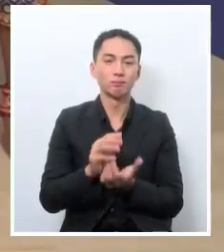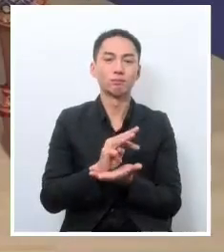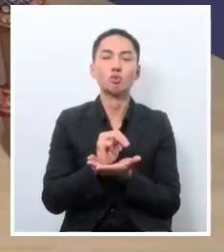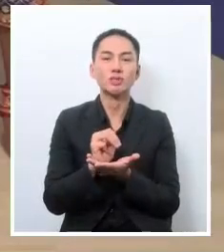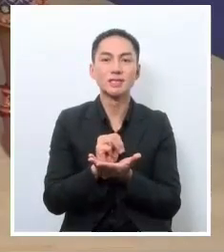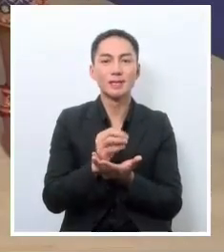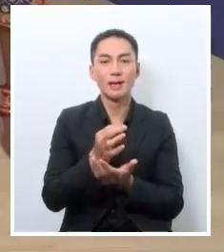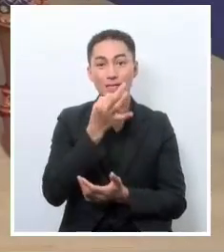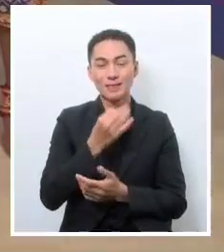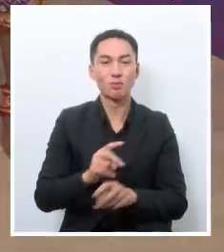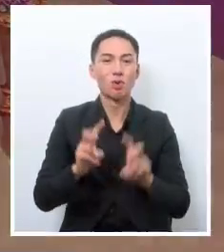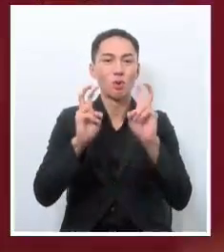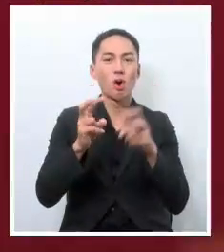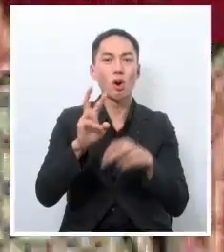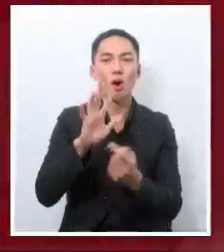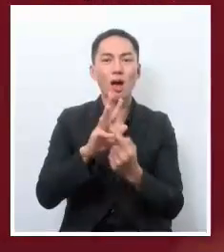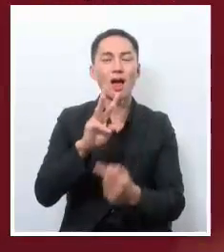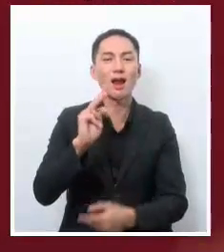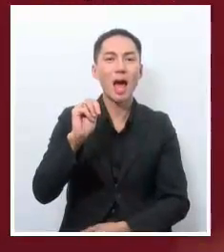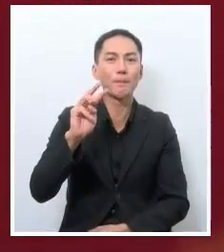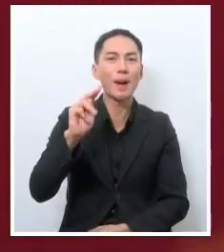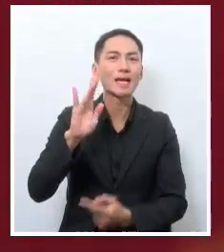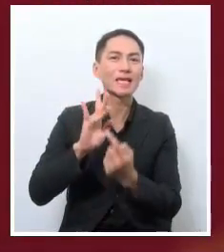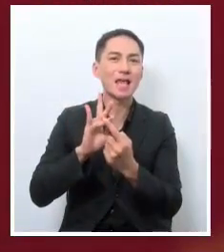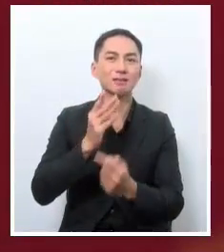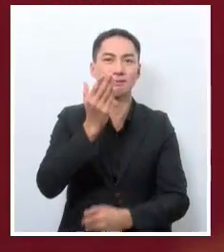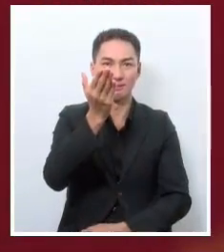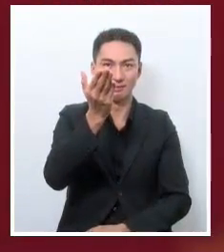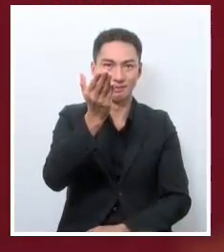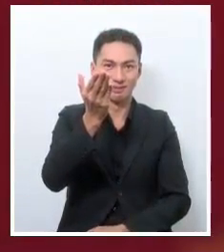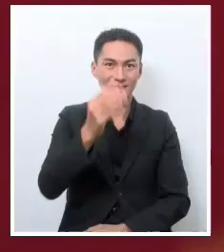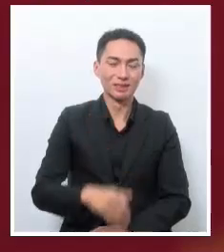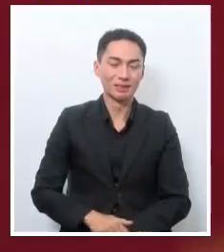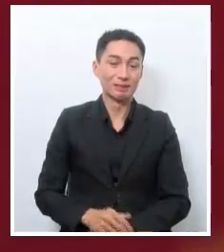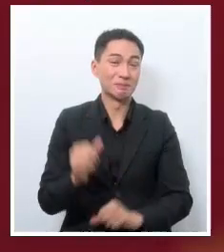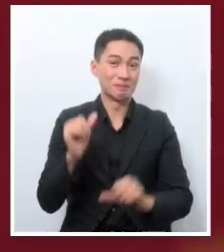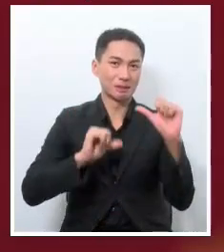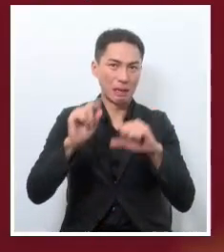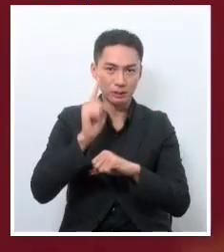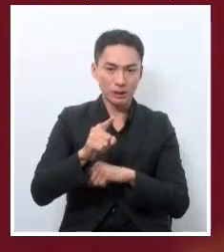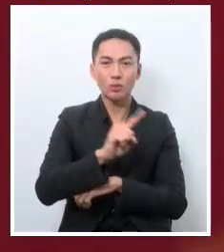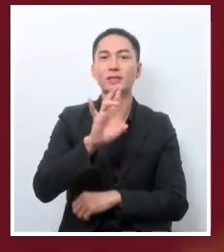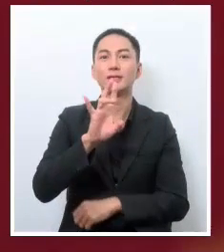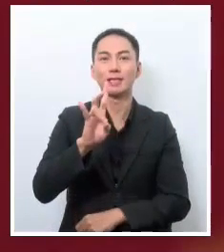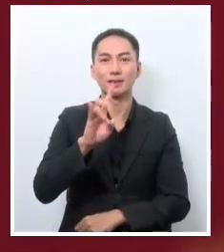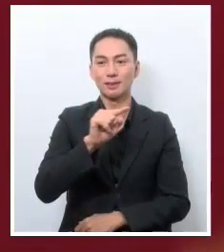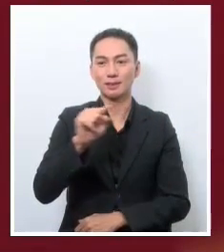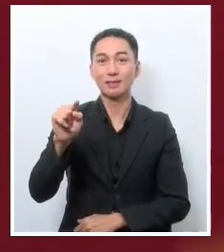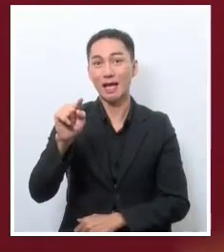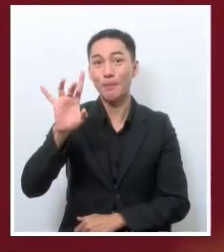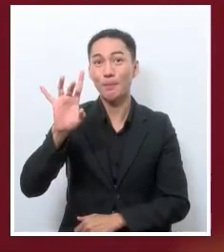เรื่องรามเกียนตอนพระจักรวาตาซึ่งจะแสดงวันที่ 7พฤศจิกายนถึงวันที่ 8